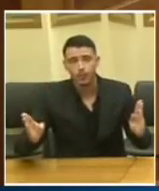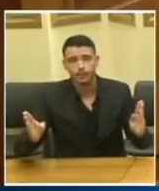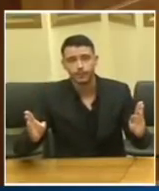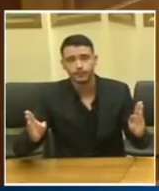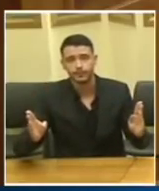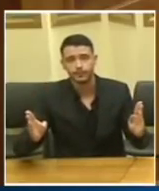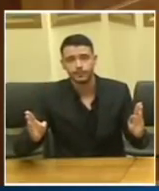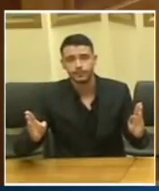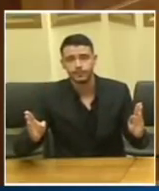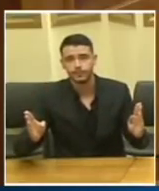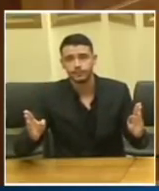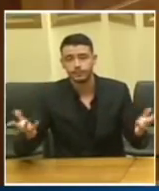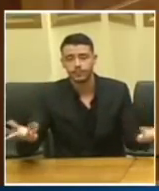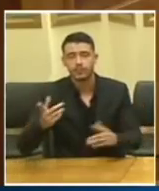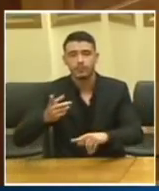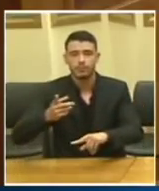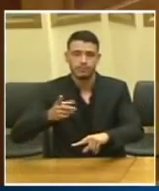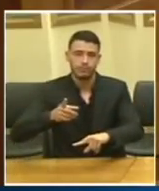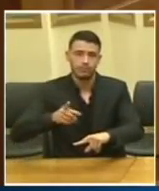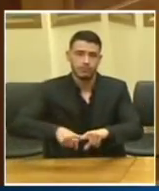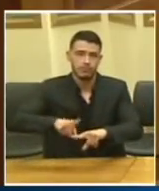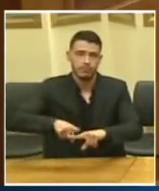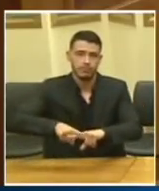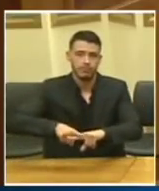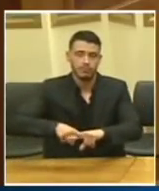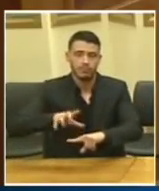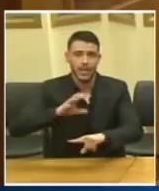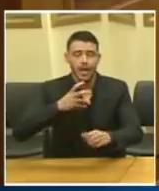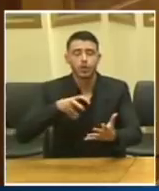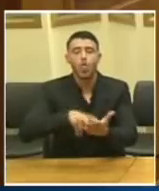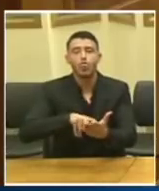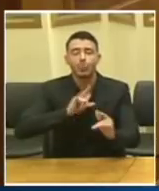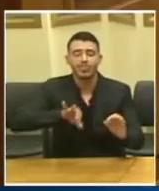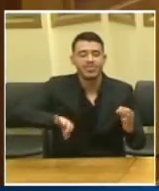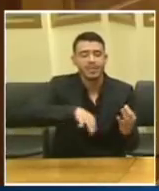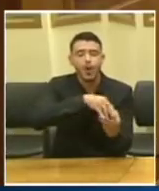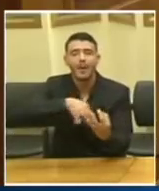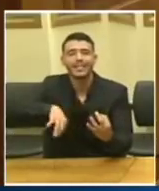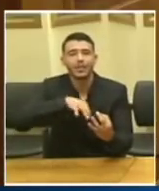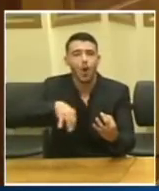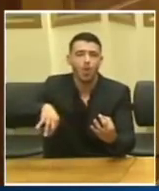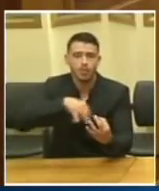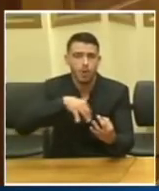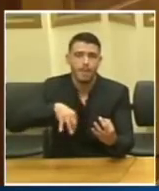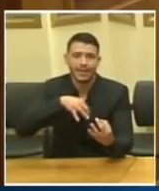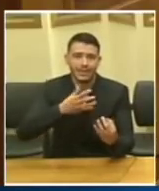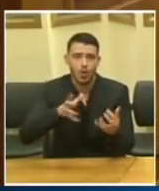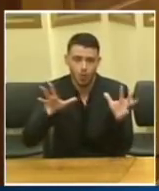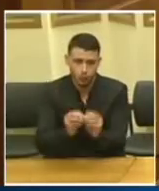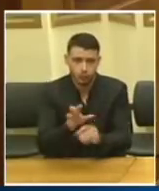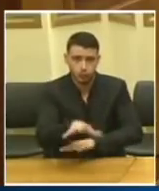που αναπόσπαστα η έγνοια μας, το διπλωματικό μας κεφάλαιο, πρέπει να στόχο